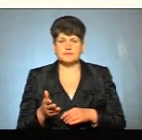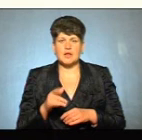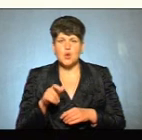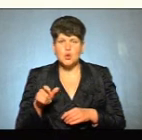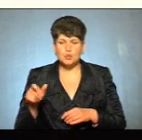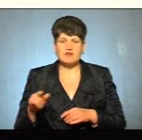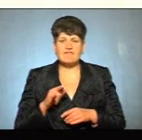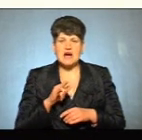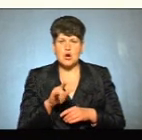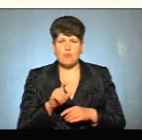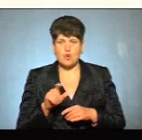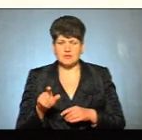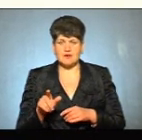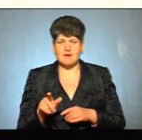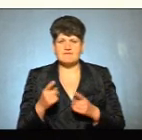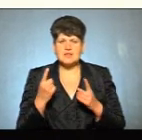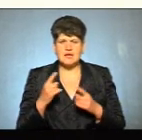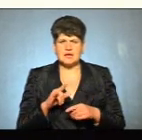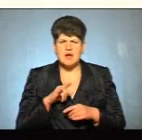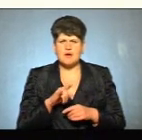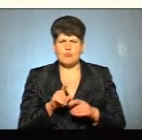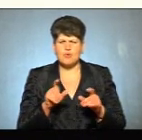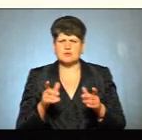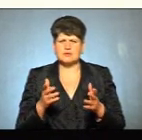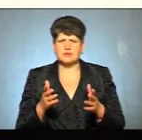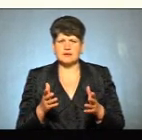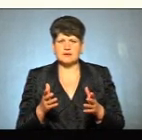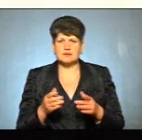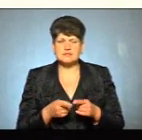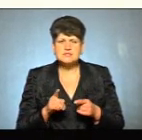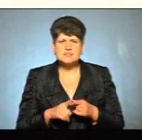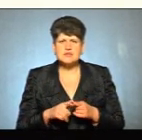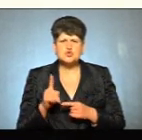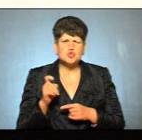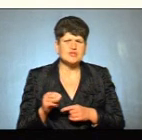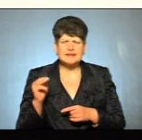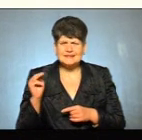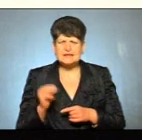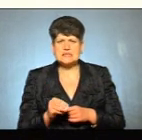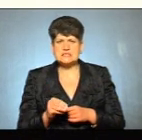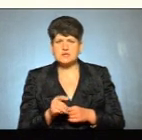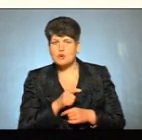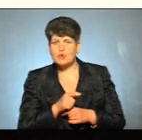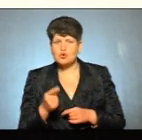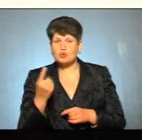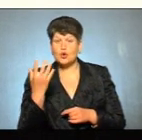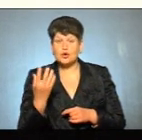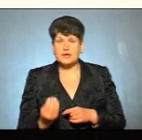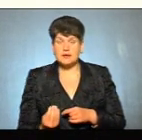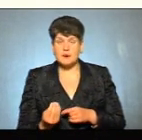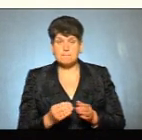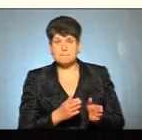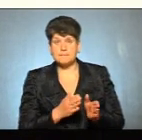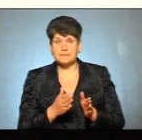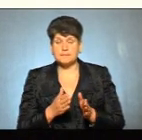люди в аеропортах, насамперед великі аеропорти, це ж сотні тисяч протягом одного дня